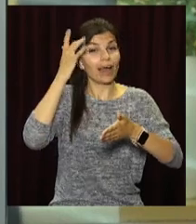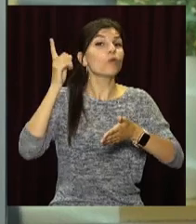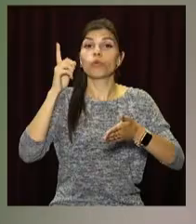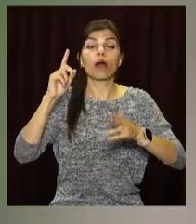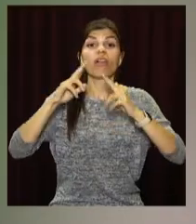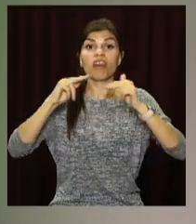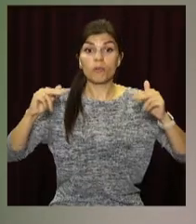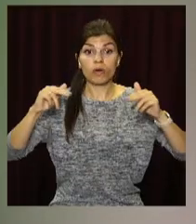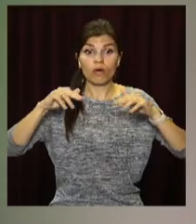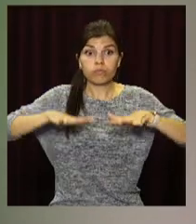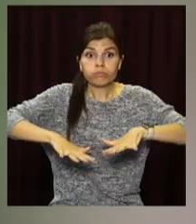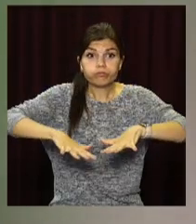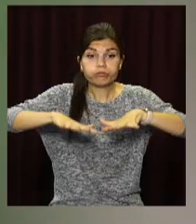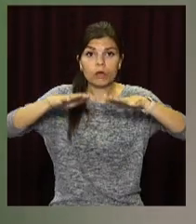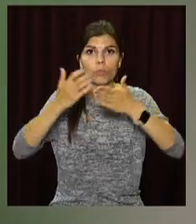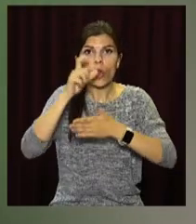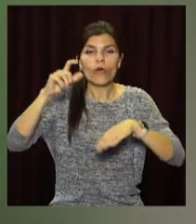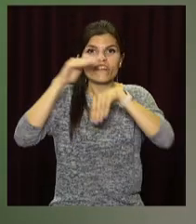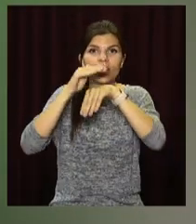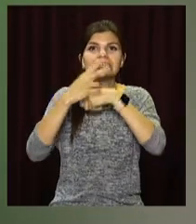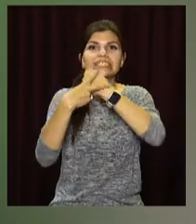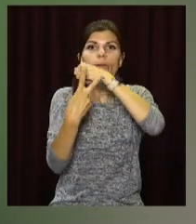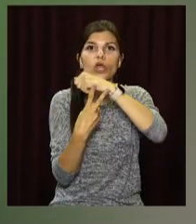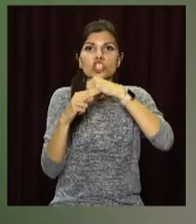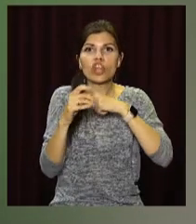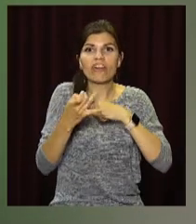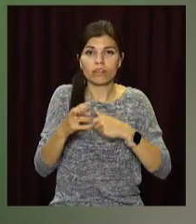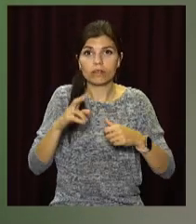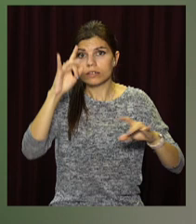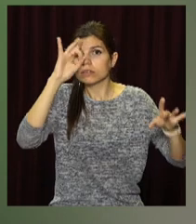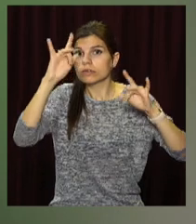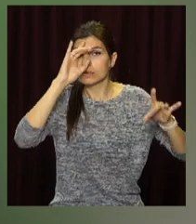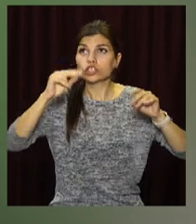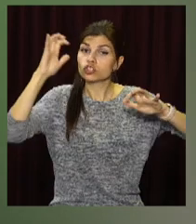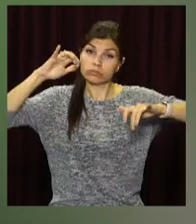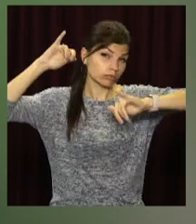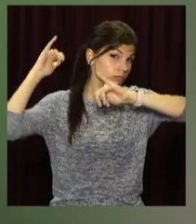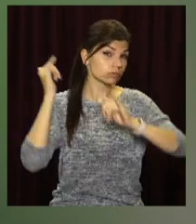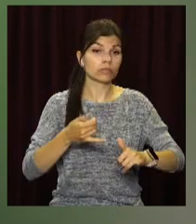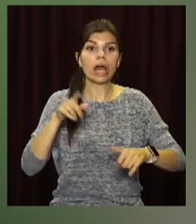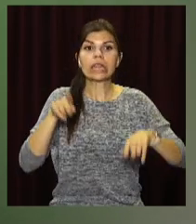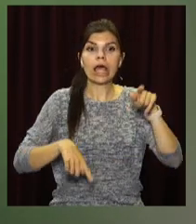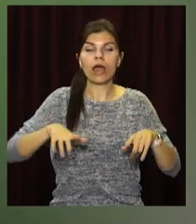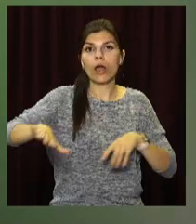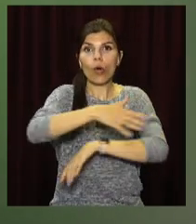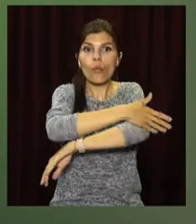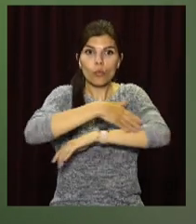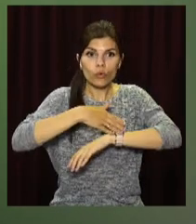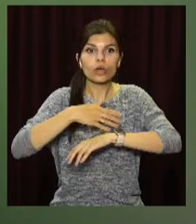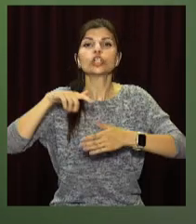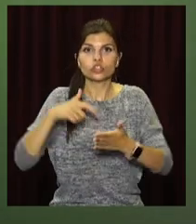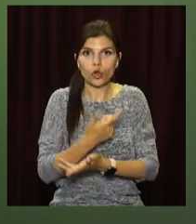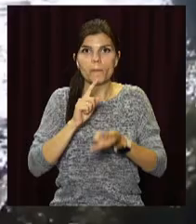Так дніпряни пересувалися містом ввечері 17 червня. Через чергову зливу деякі міські проспекти та вулиці